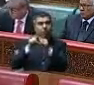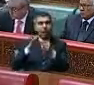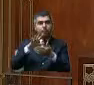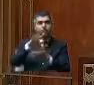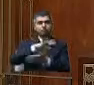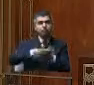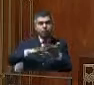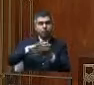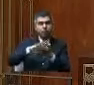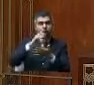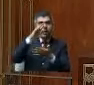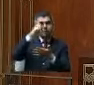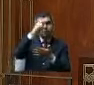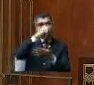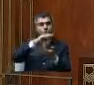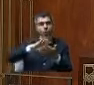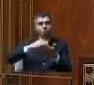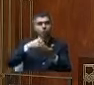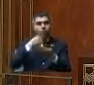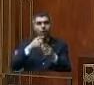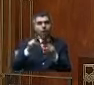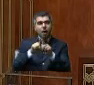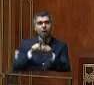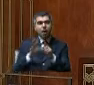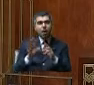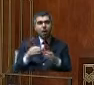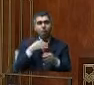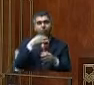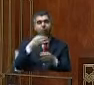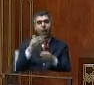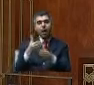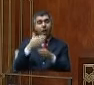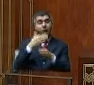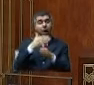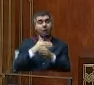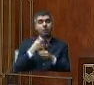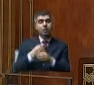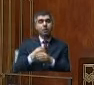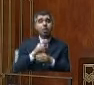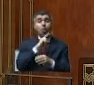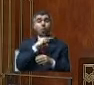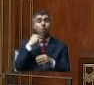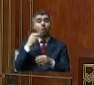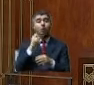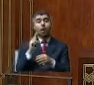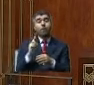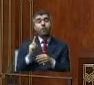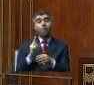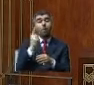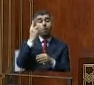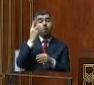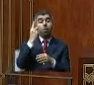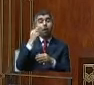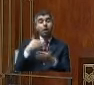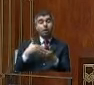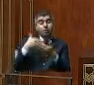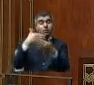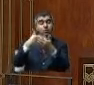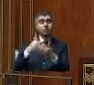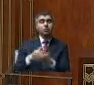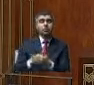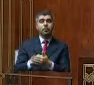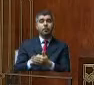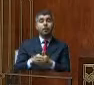المطروحة، فإنني سأستعرض الوضعية العامة التي دخلت عليها التي دخلت عليها هذه الحكومة في بداية ولايتها،